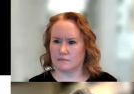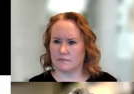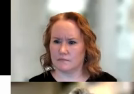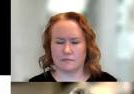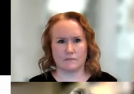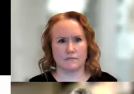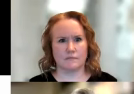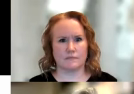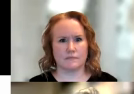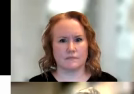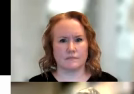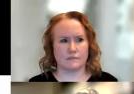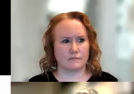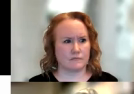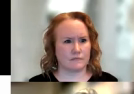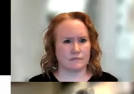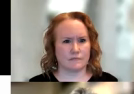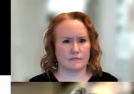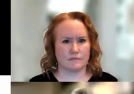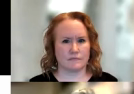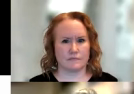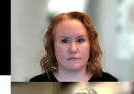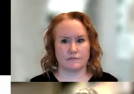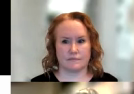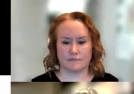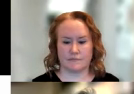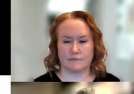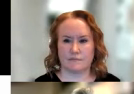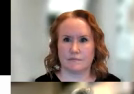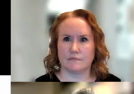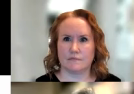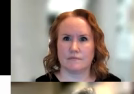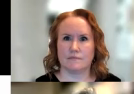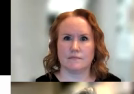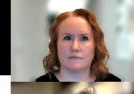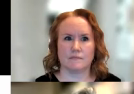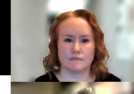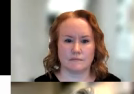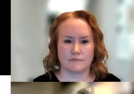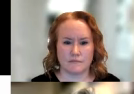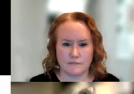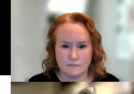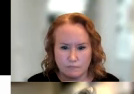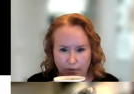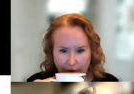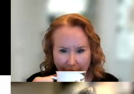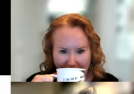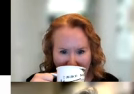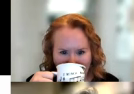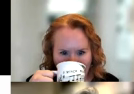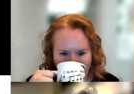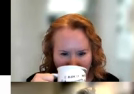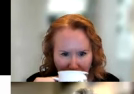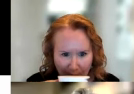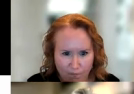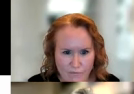I 2002, som het Nedbygging av funksjonshemmede barriere. Så har vi fått konvensjonen om rettighetene